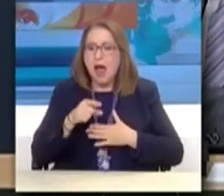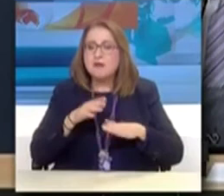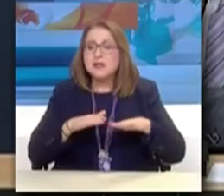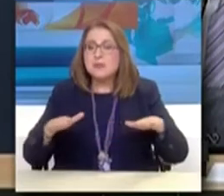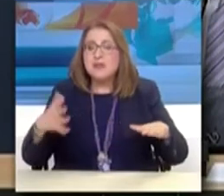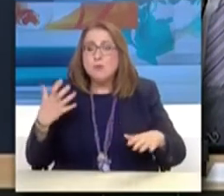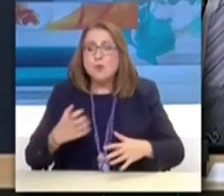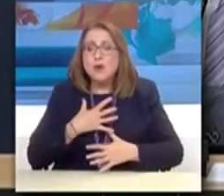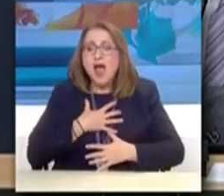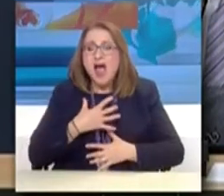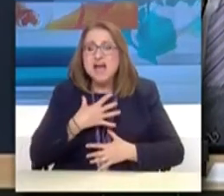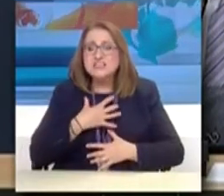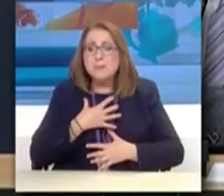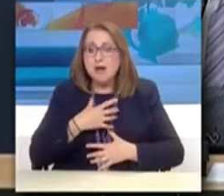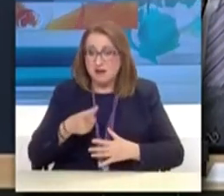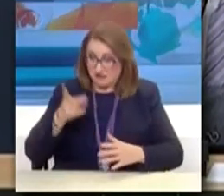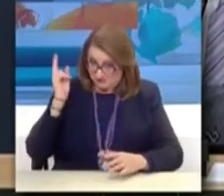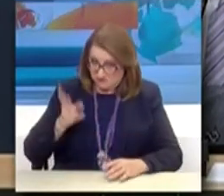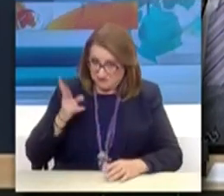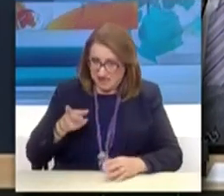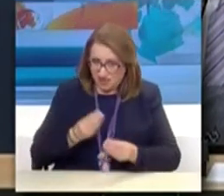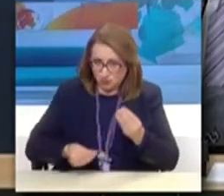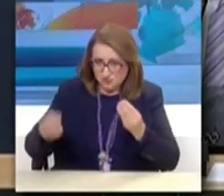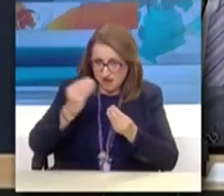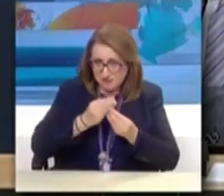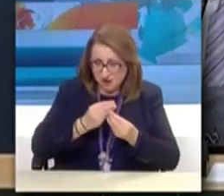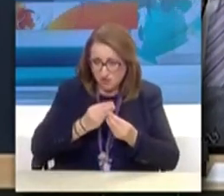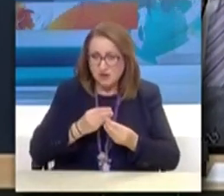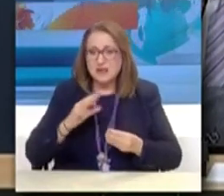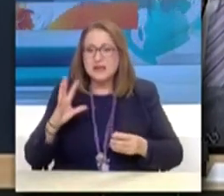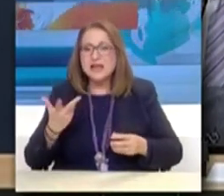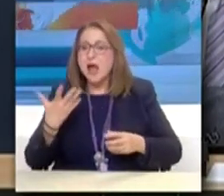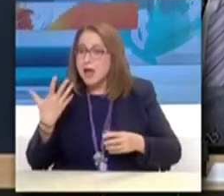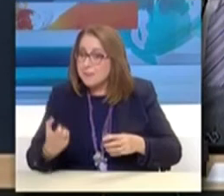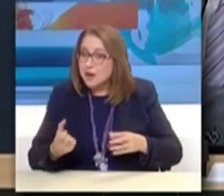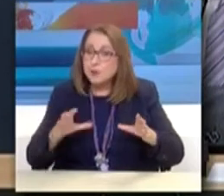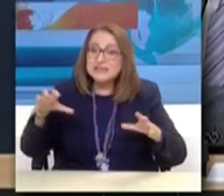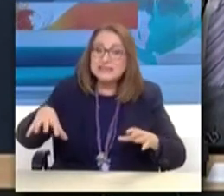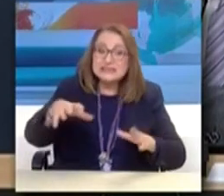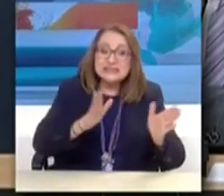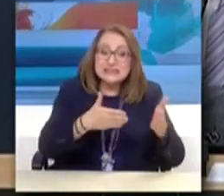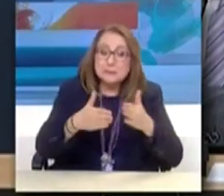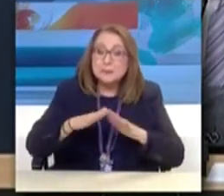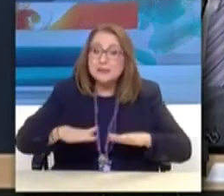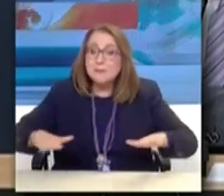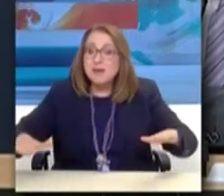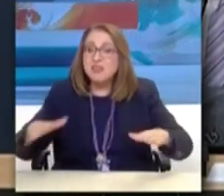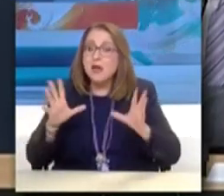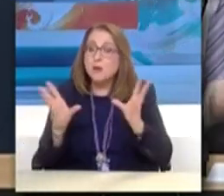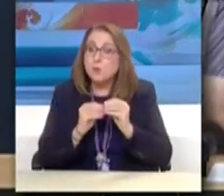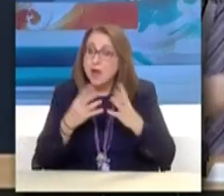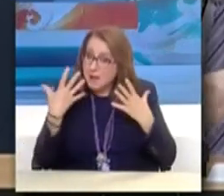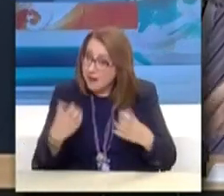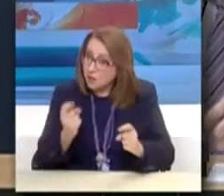με άσθημα κινδυνεύουν περισσότερο? Και δεύτερον, εάν ετοιμάζονται παιδιατρικά τμήματα για να δεχτούν παιδιά αν χρειαστεί?